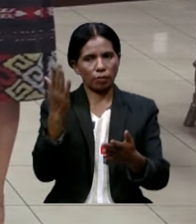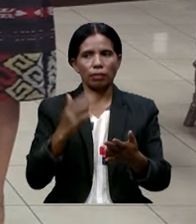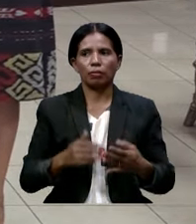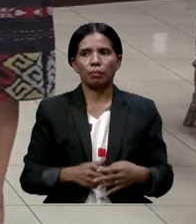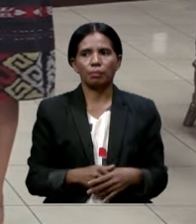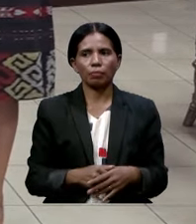Sil